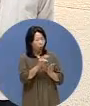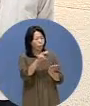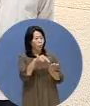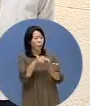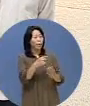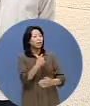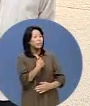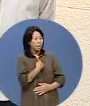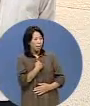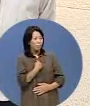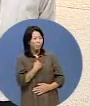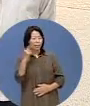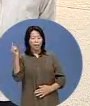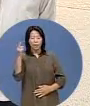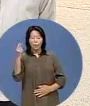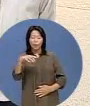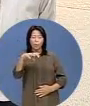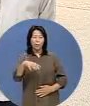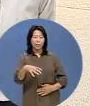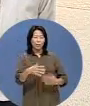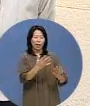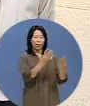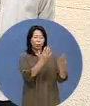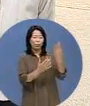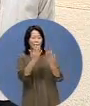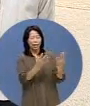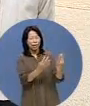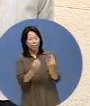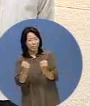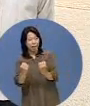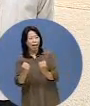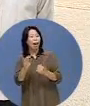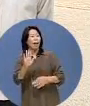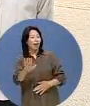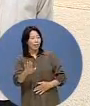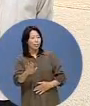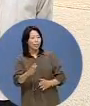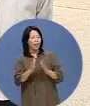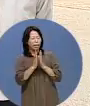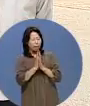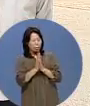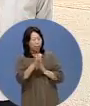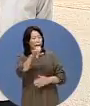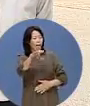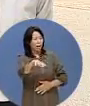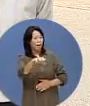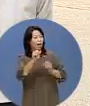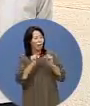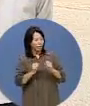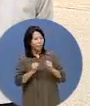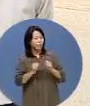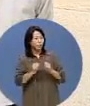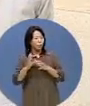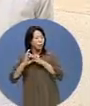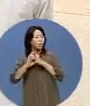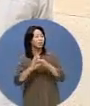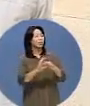けれども、生駒にはたくさんの森があって、その森には神様が宿ると伝えられていたようですね。 そうです